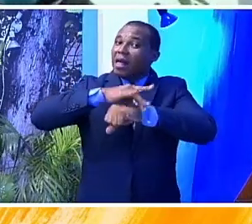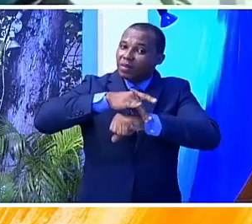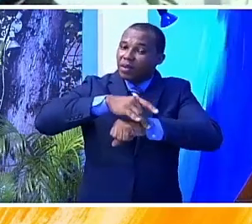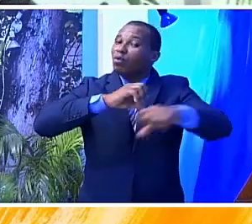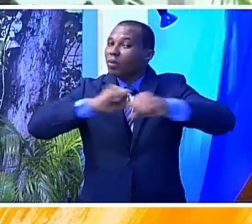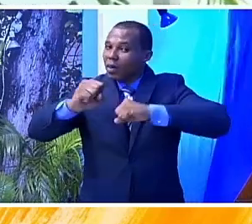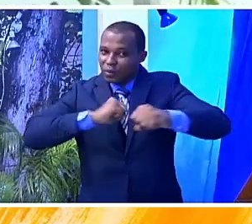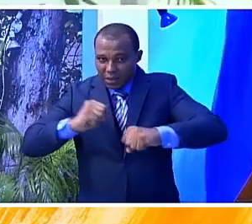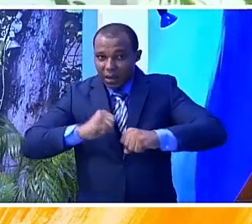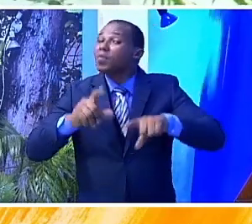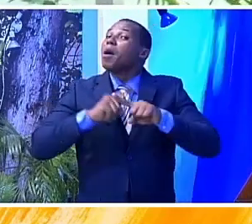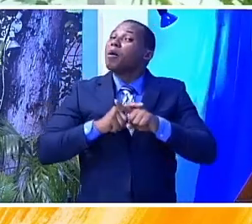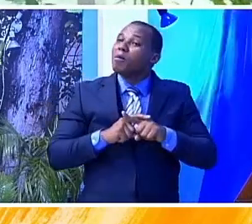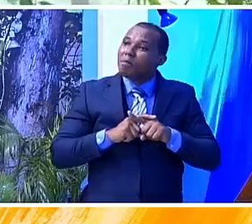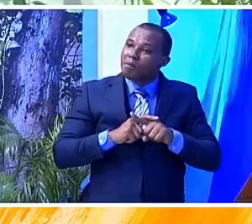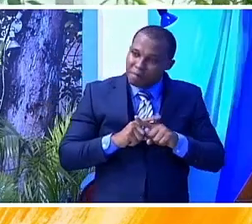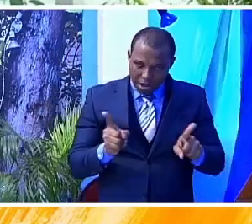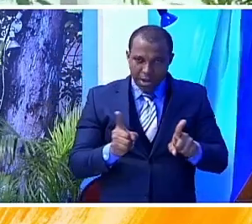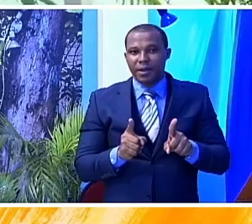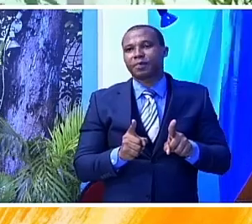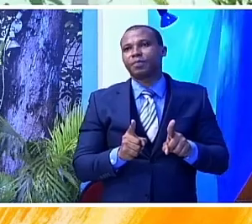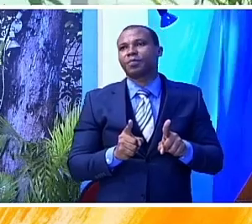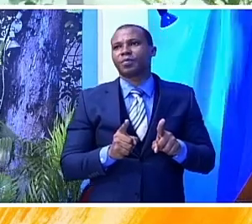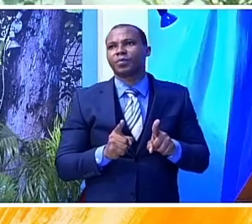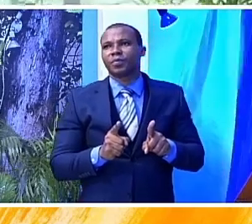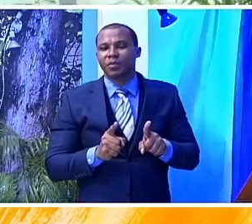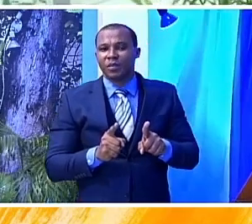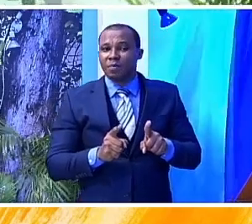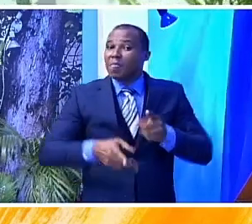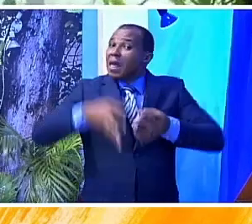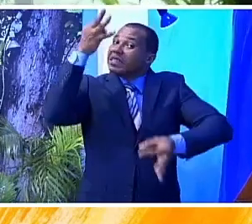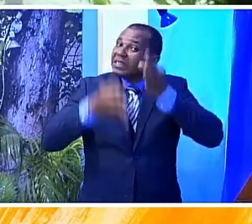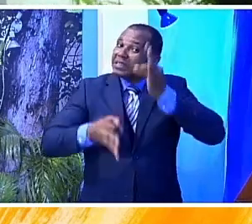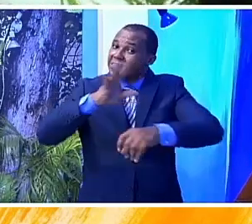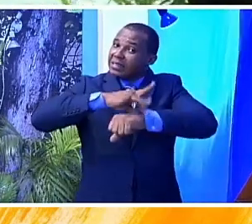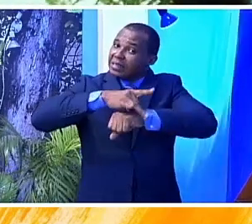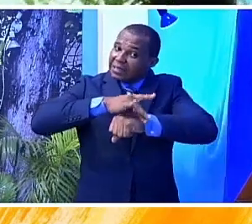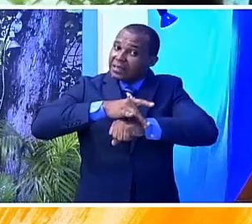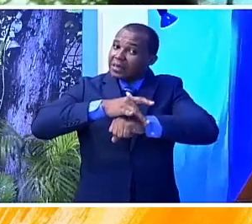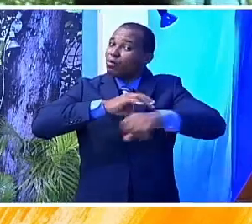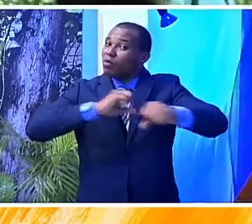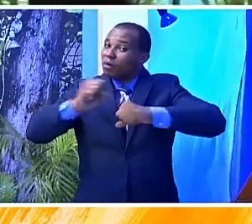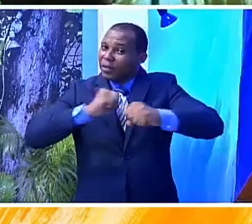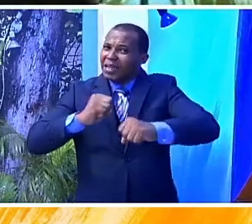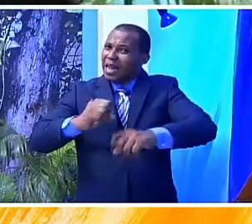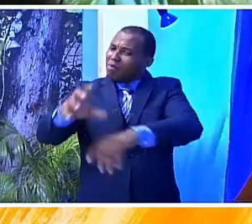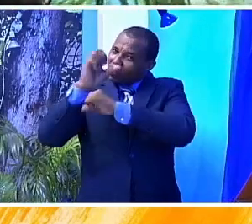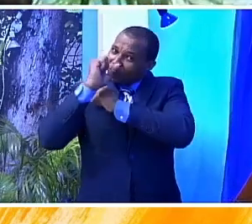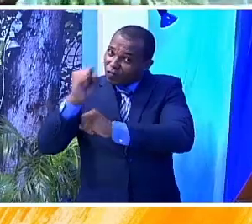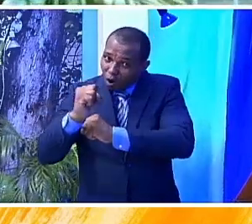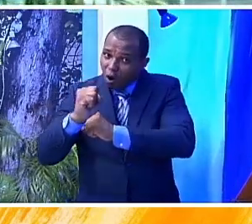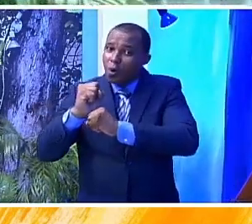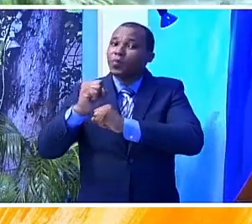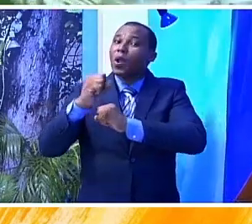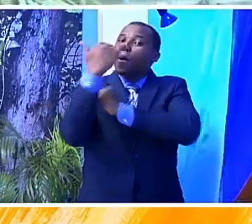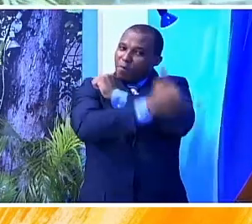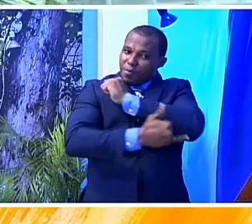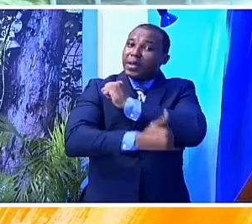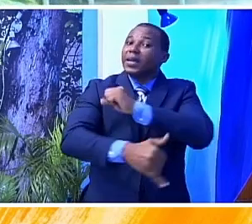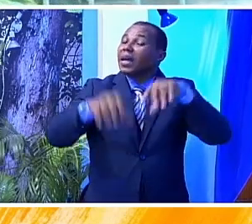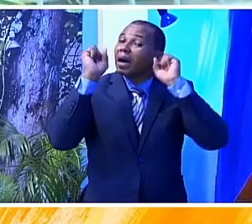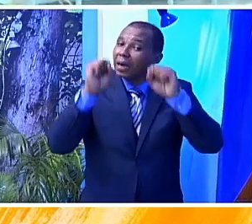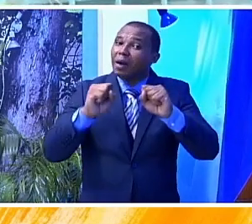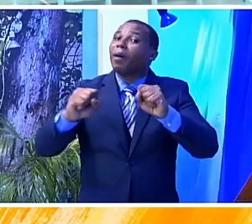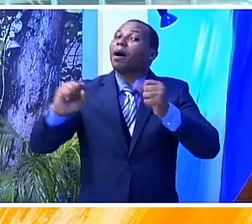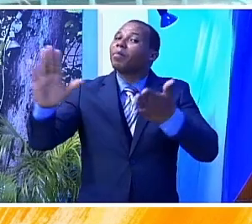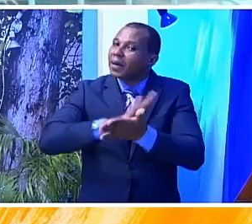passé, dépendamment de qui magnitude il y a, il y a un droit de faire, il y a un droit de pas faire des gars. Mais, là où son